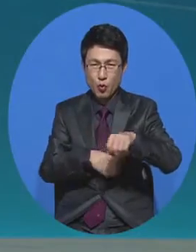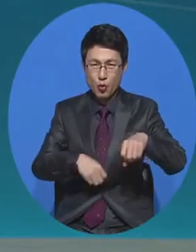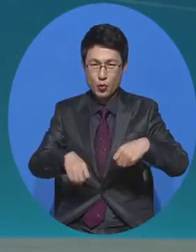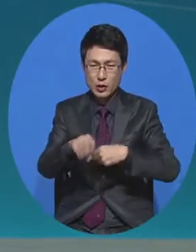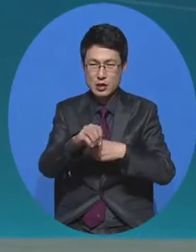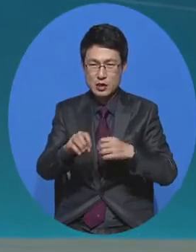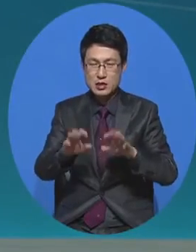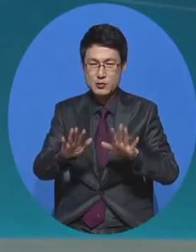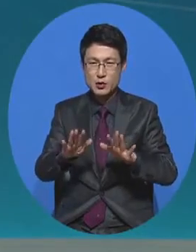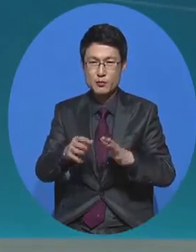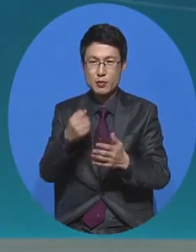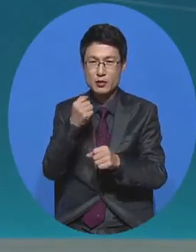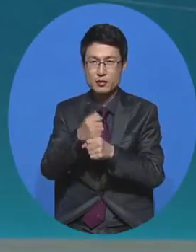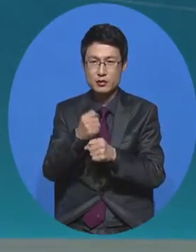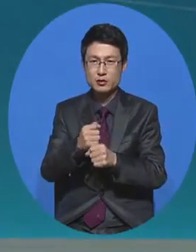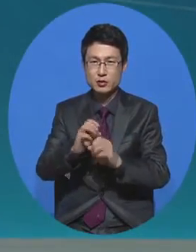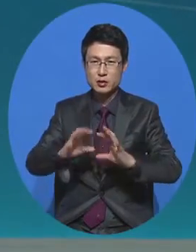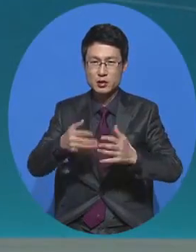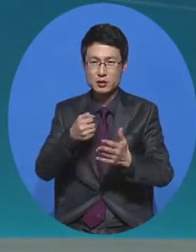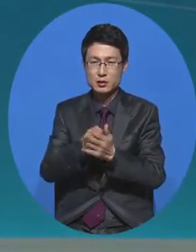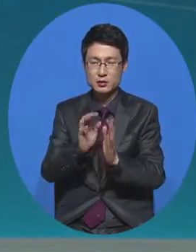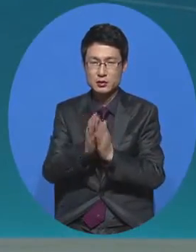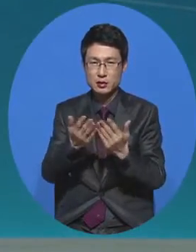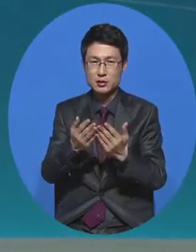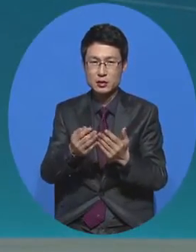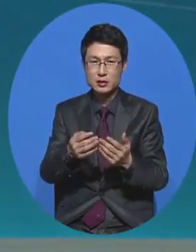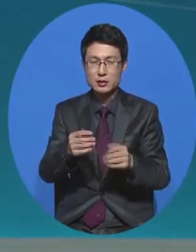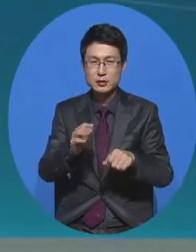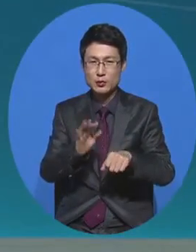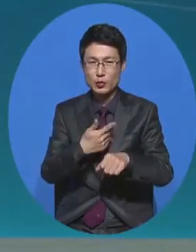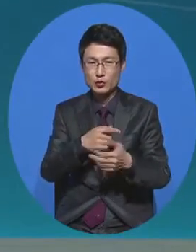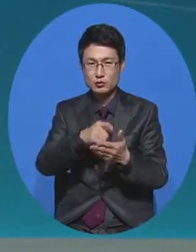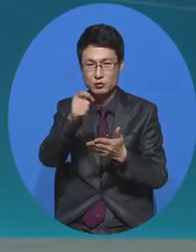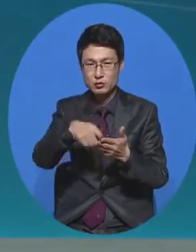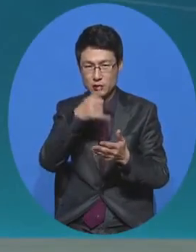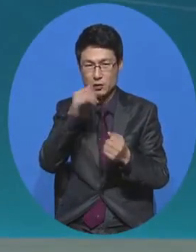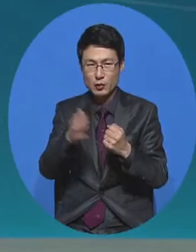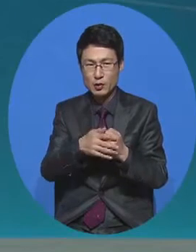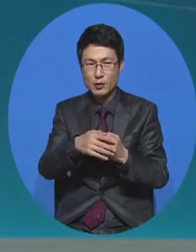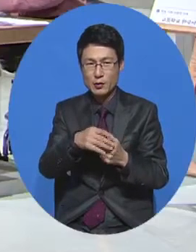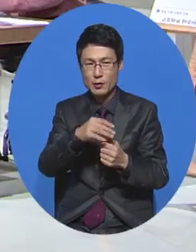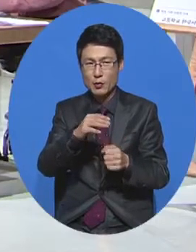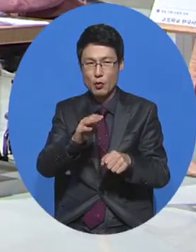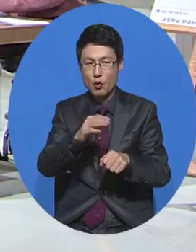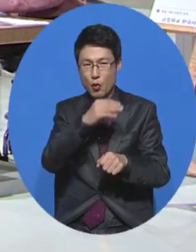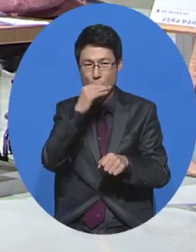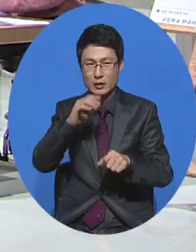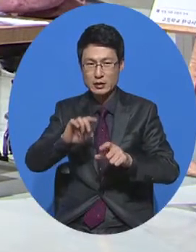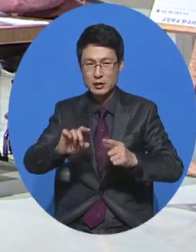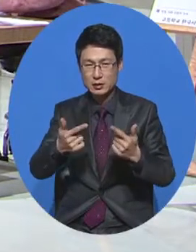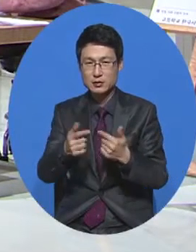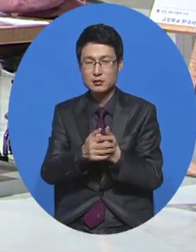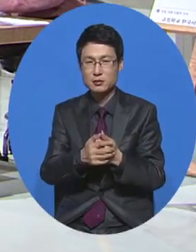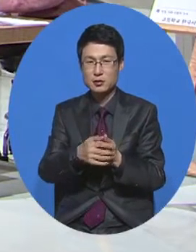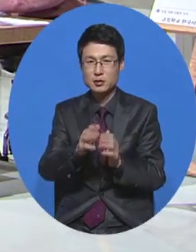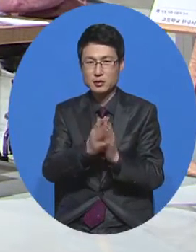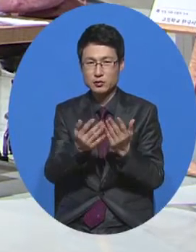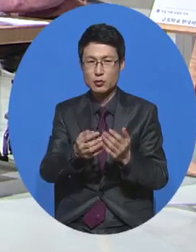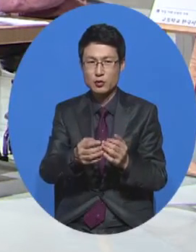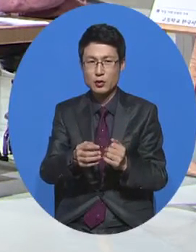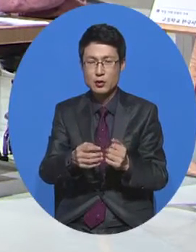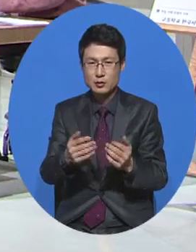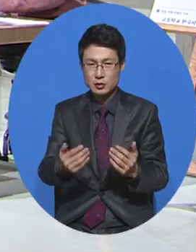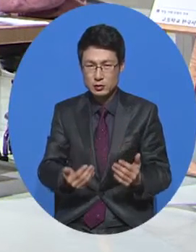마저 제대로 수술 하지 못했기 때문에 올바르지 못한 교과서 이거요 부수 이건 진보 이건 역사적